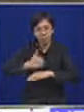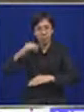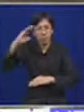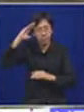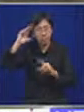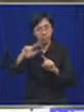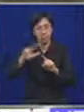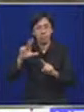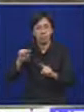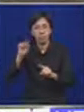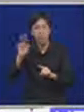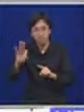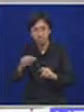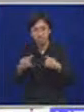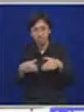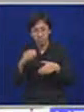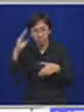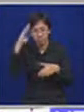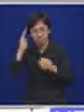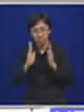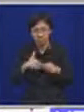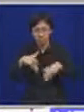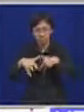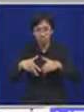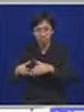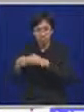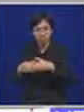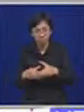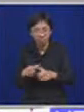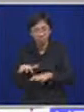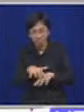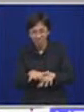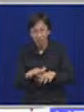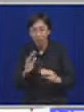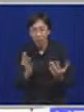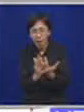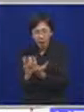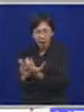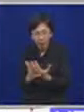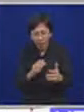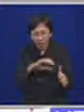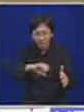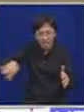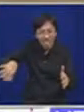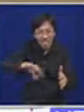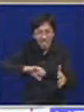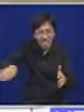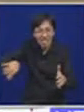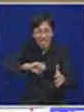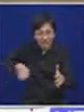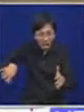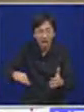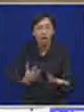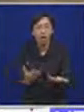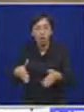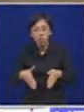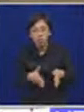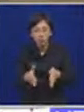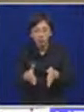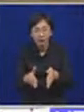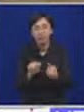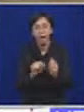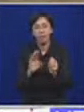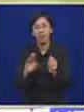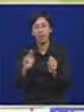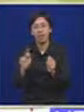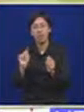ที่39นำกำลังพลและชาวบ้านกำจัดผักตบชวาในแหล่งน้ำที่บริเวณคลองแม่เทียบอำเภอบางกระทุ่มจัง